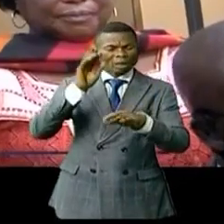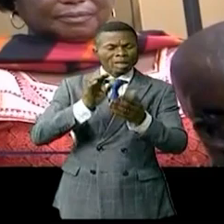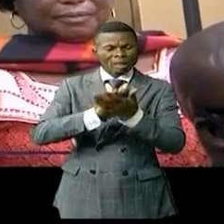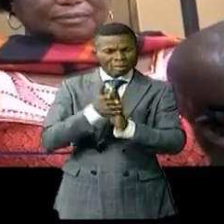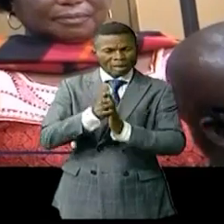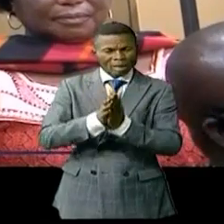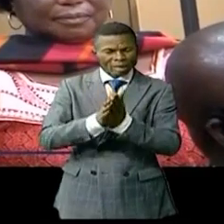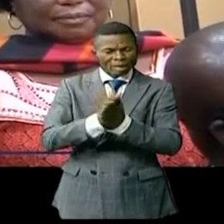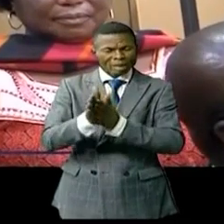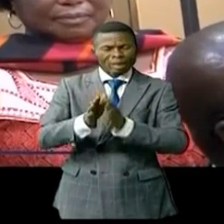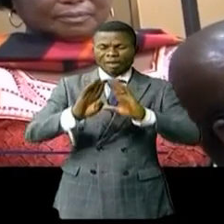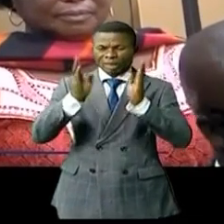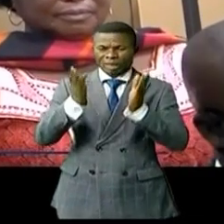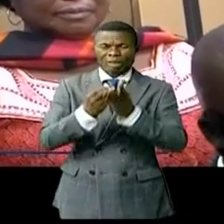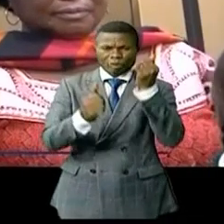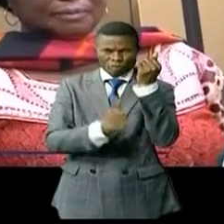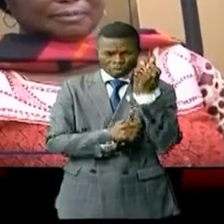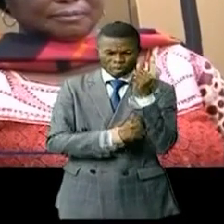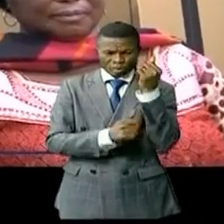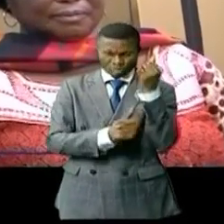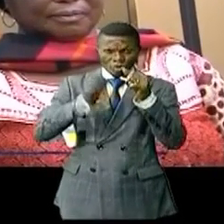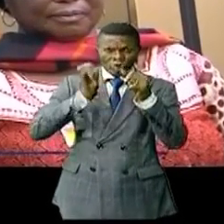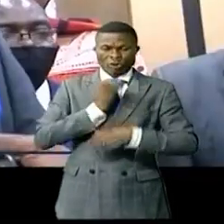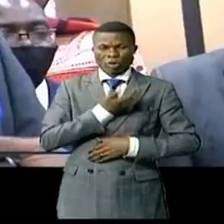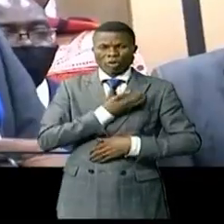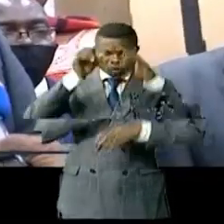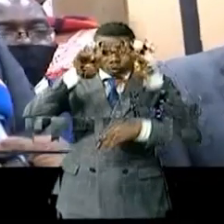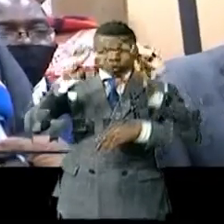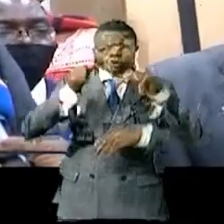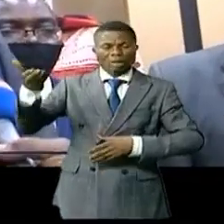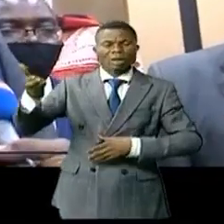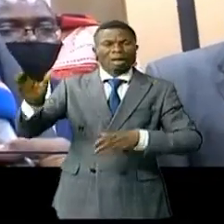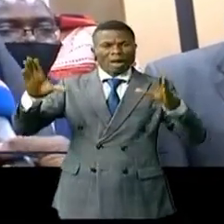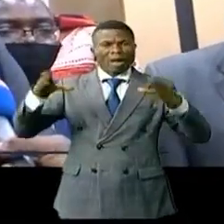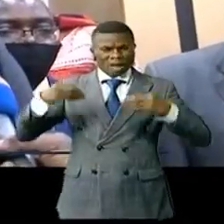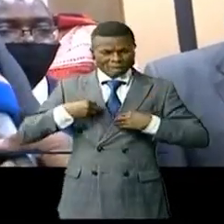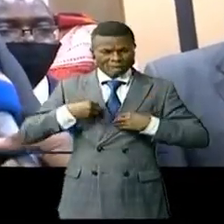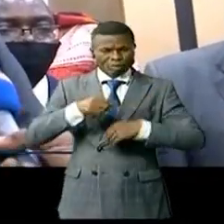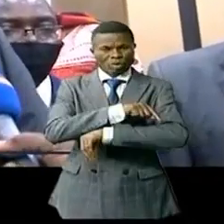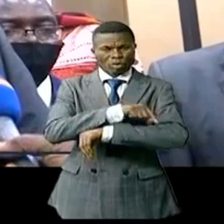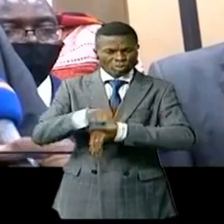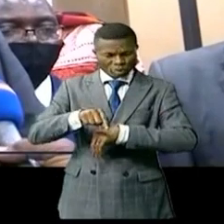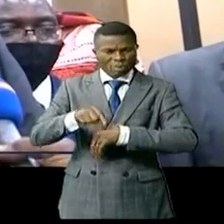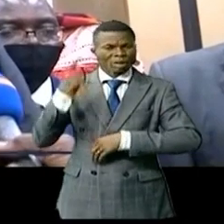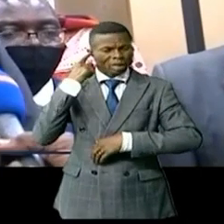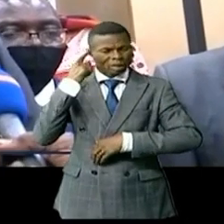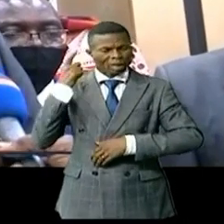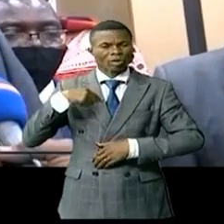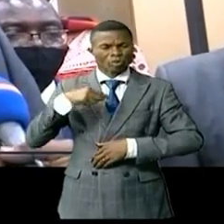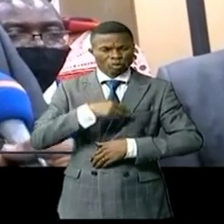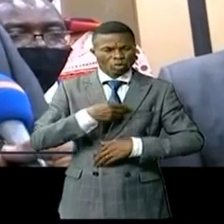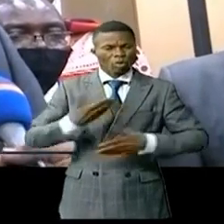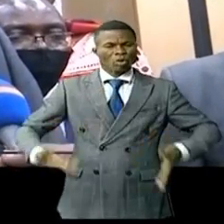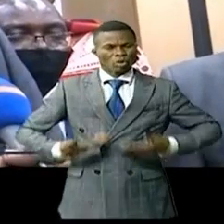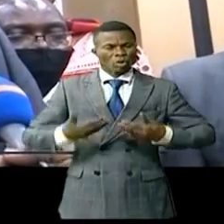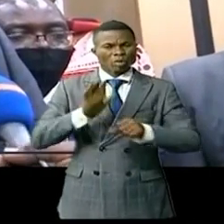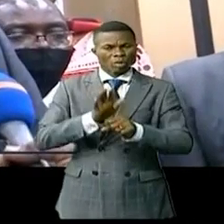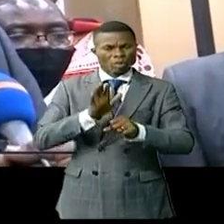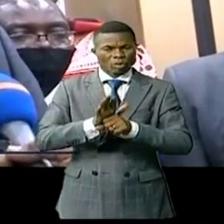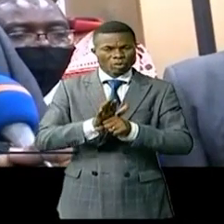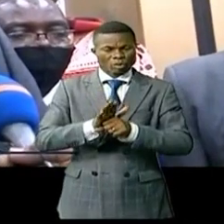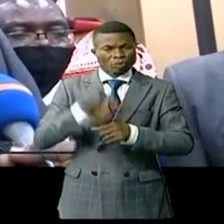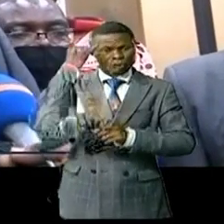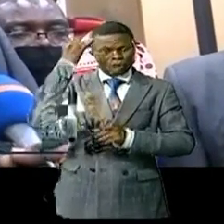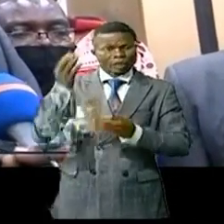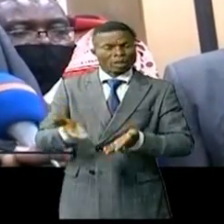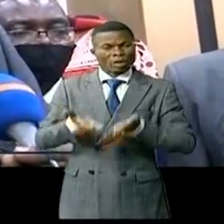et chacun. Le chef de l'État nous a accueillis à bras ouverts. Il a beaucoup apprécié les idées